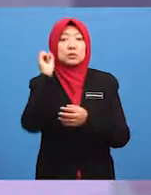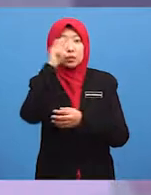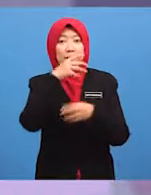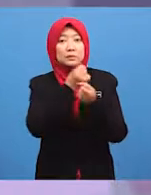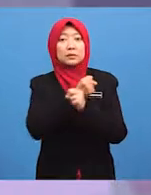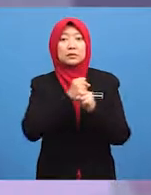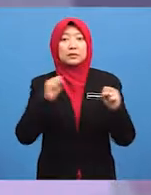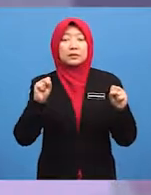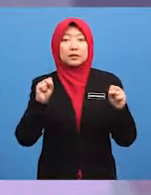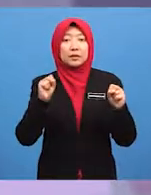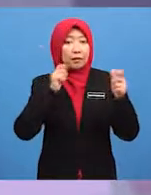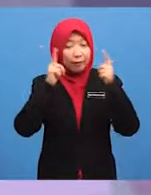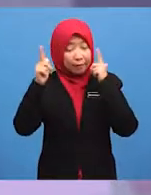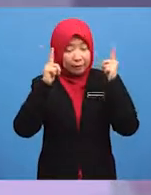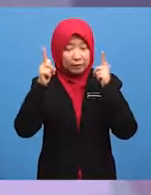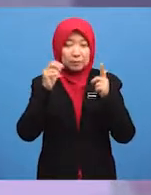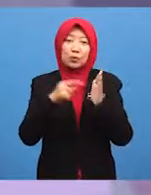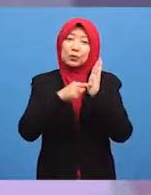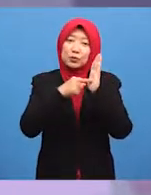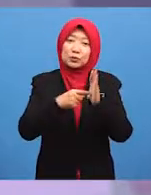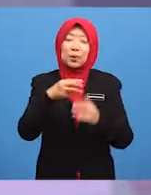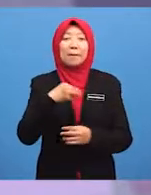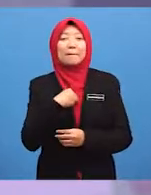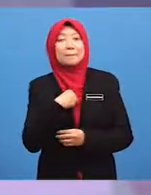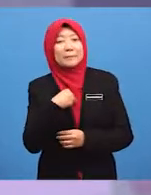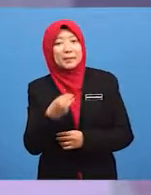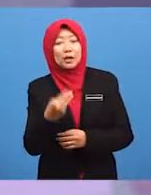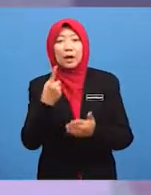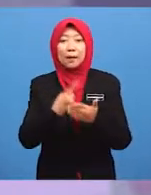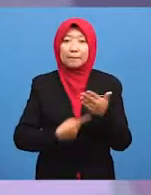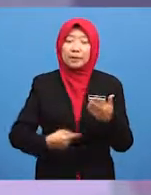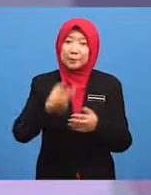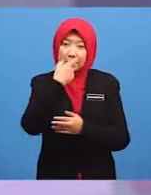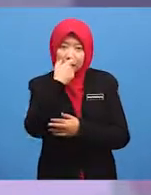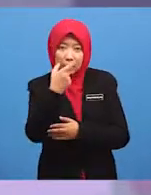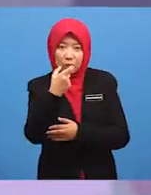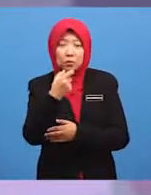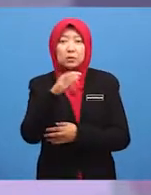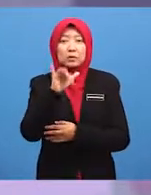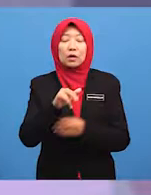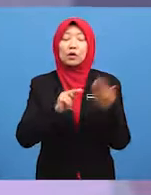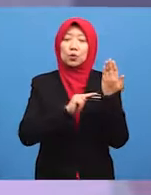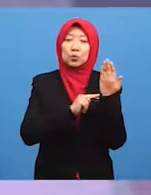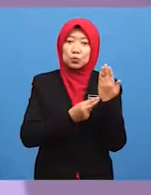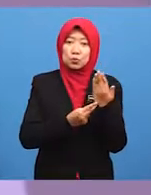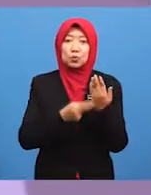melayani atau menunjukkan minat kepada apa sahaja pengaruh yang mempunyai unsur